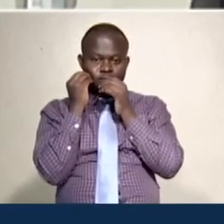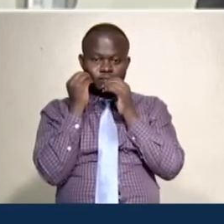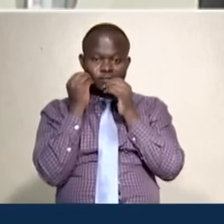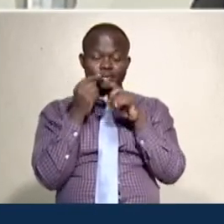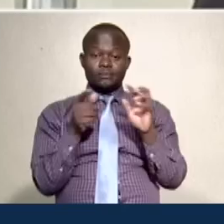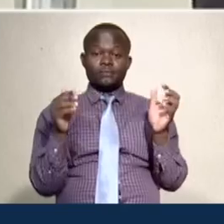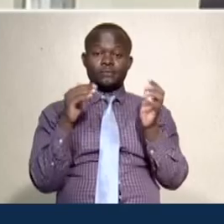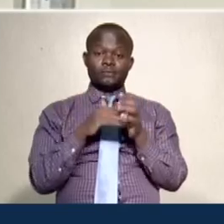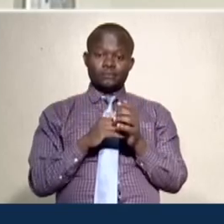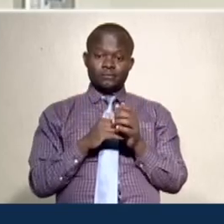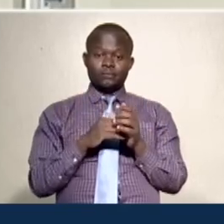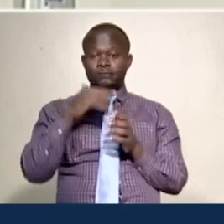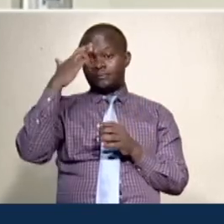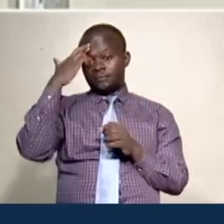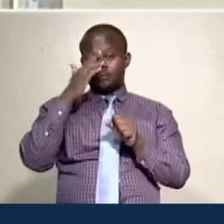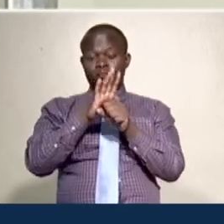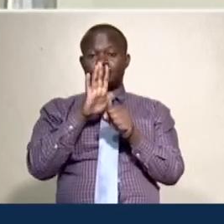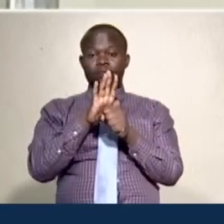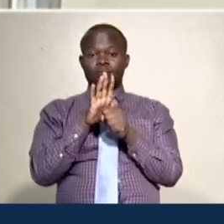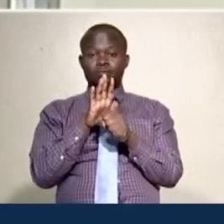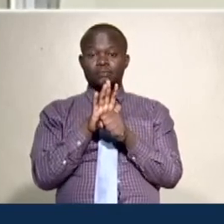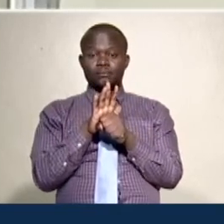kandi nibuka cyane ko